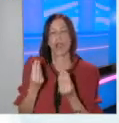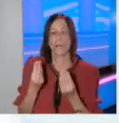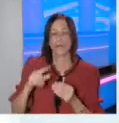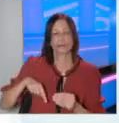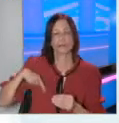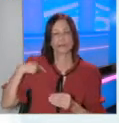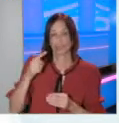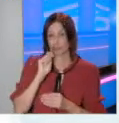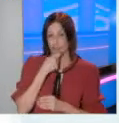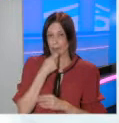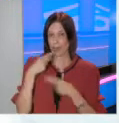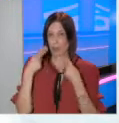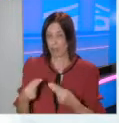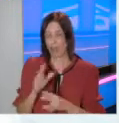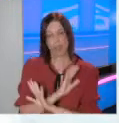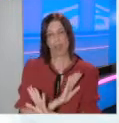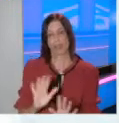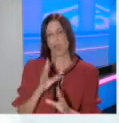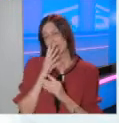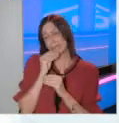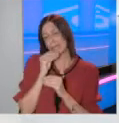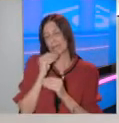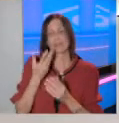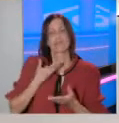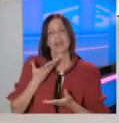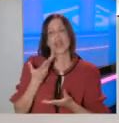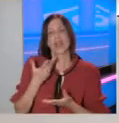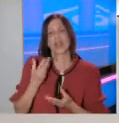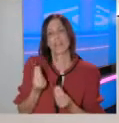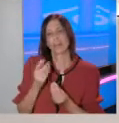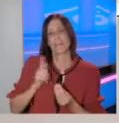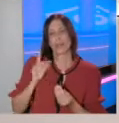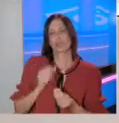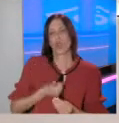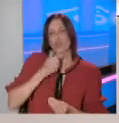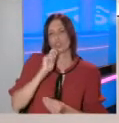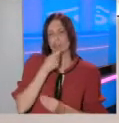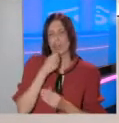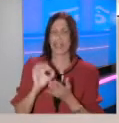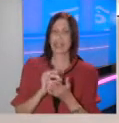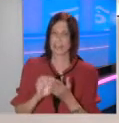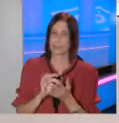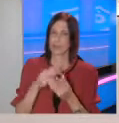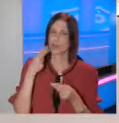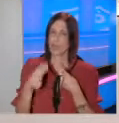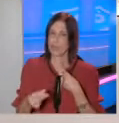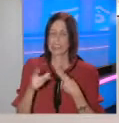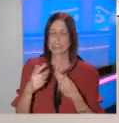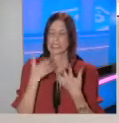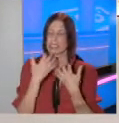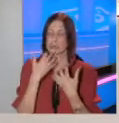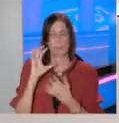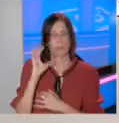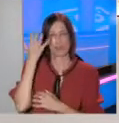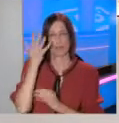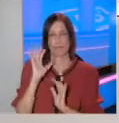השב"כ, בתגובה, לא מתייחסים לענייניו הפרטיים של ראש השב"כ. והכתבת טל שניידר מגלובס כתבה בתגובה שזה סיפור